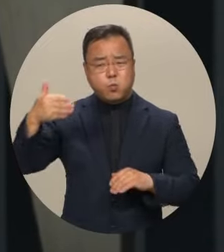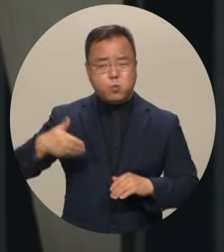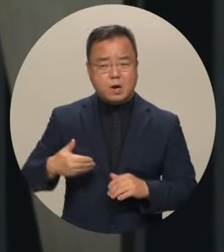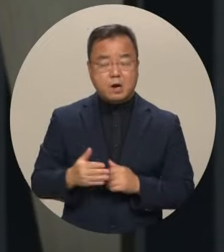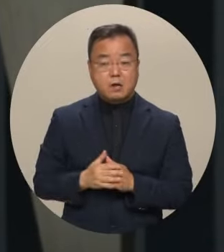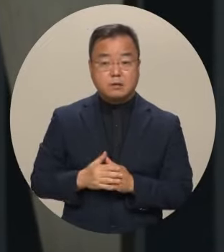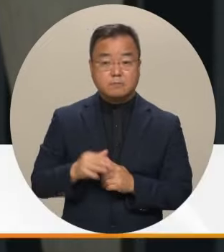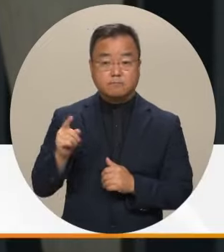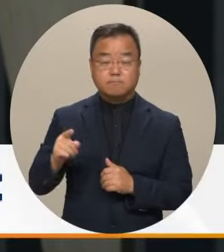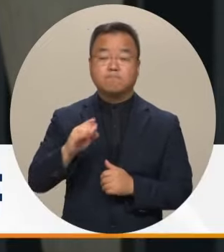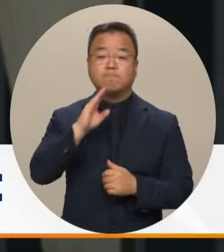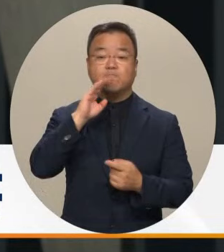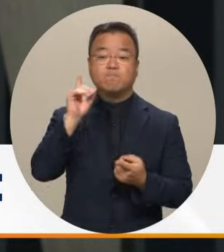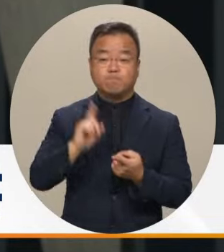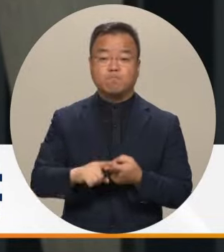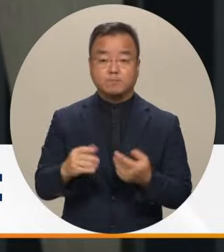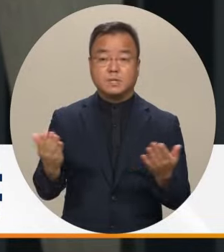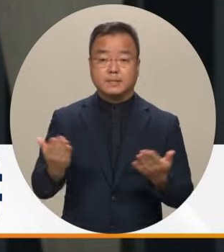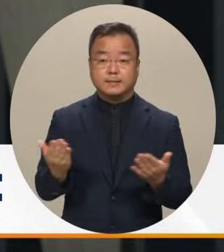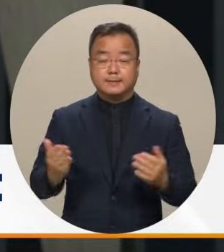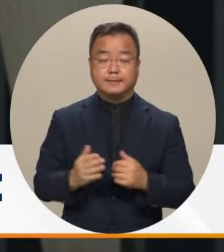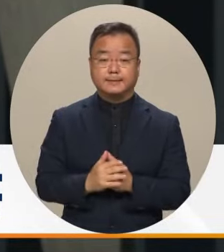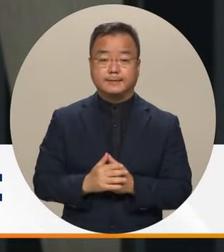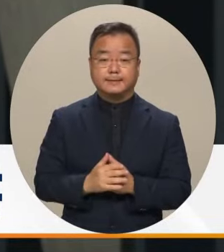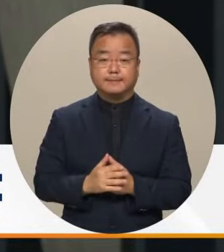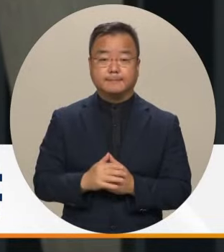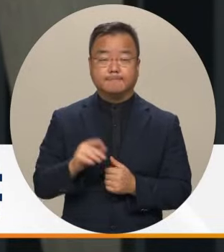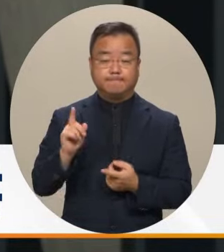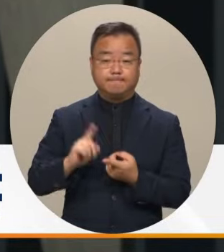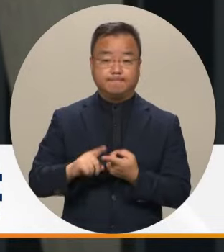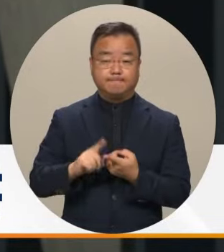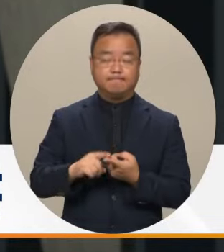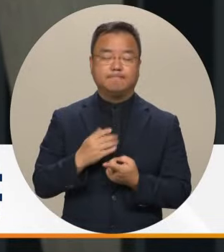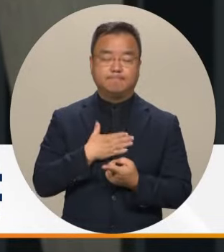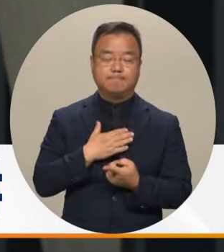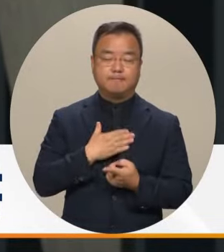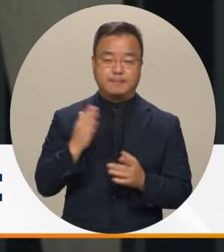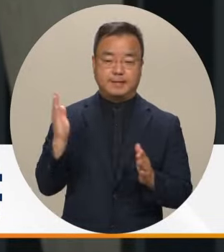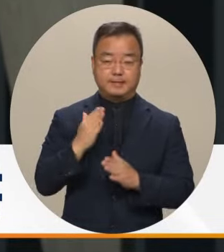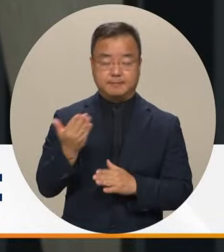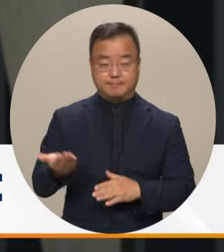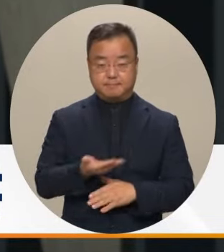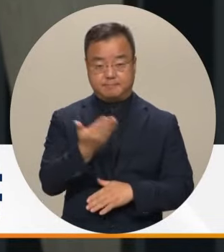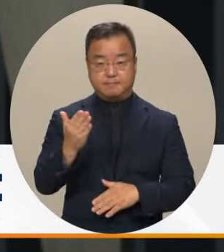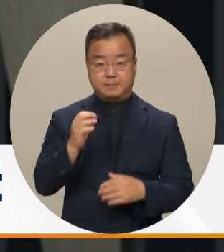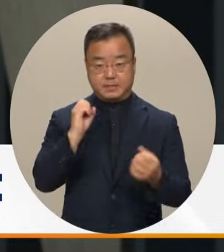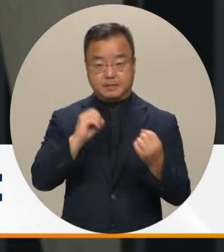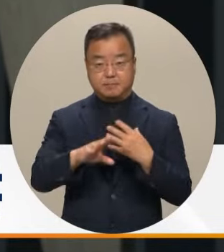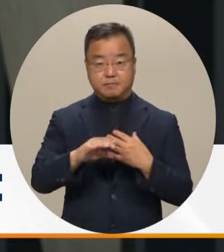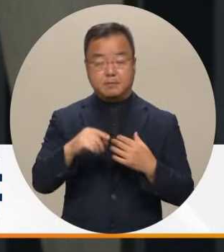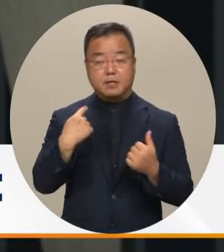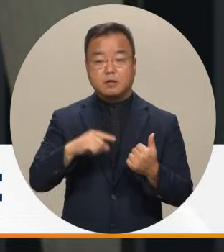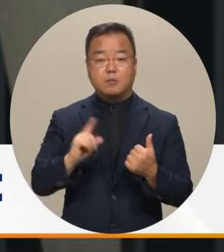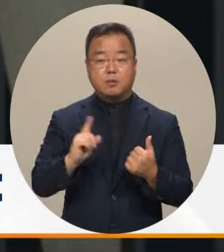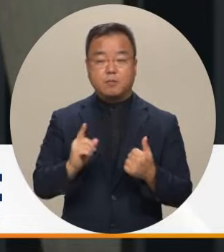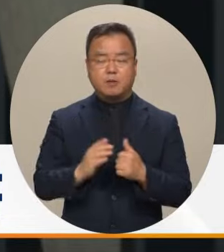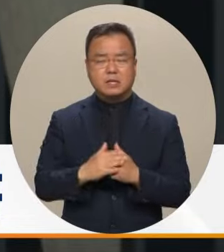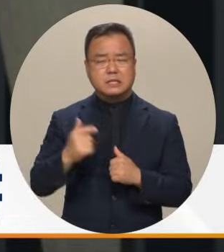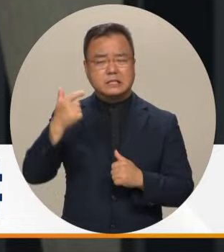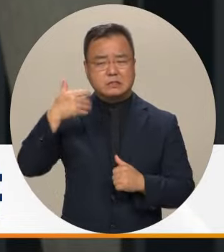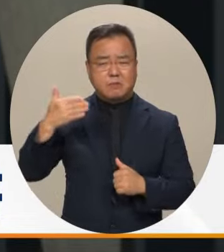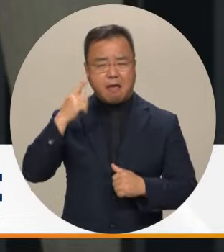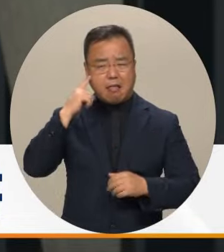근데 그거는 너무나 당연한 거거든요 그럴 때는 제가 우리 친구들한테 뭐 라고 미리 이야기를 하냐면 질문이 내가 예상하지